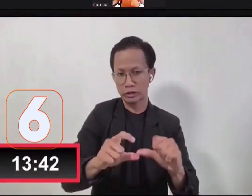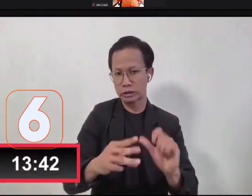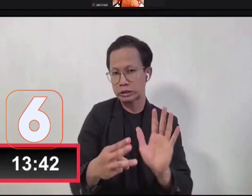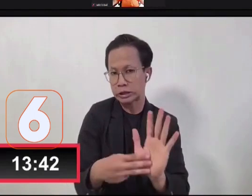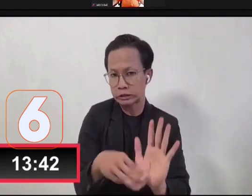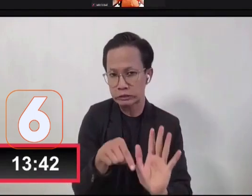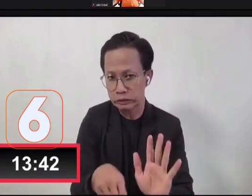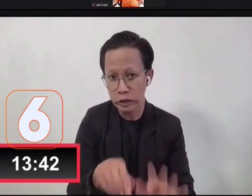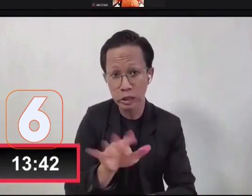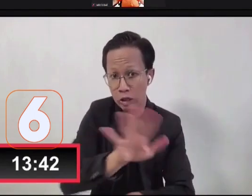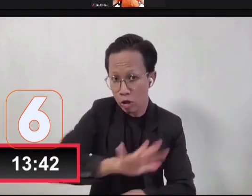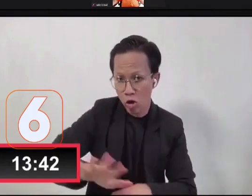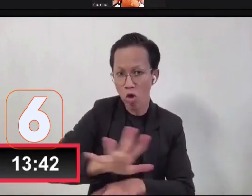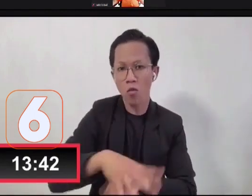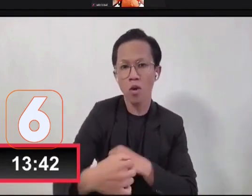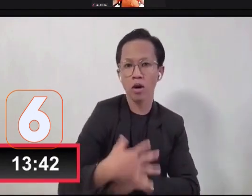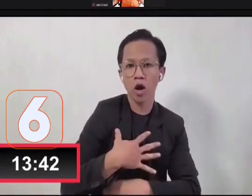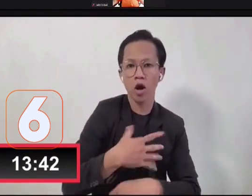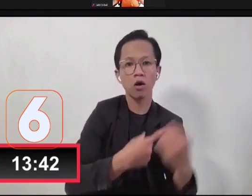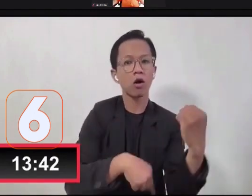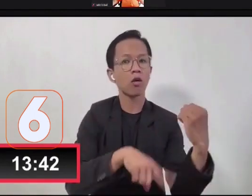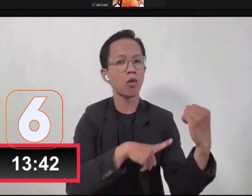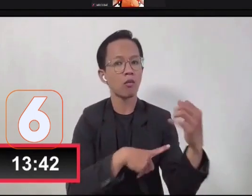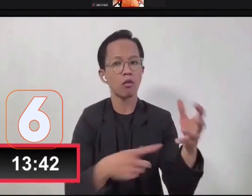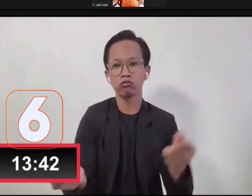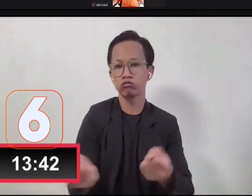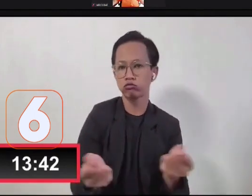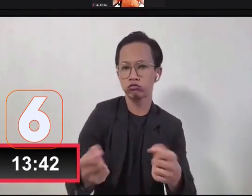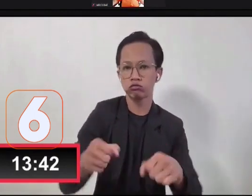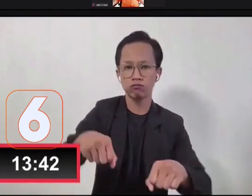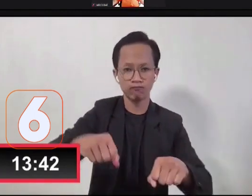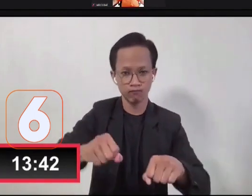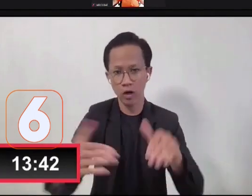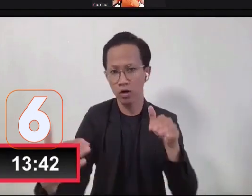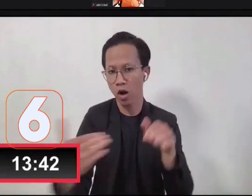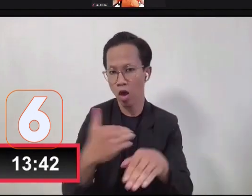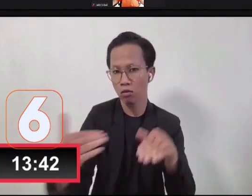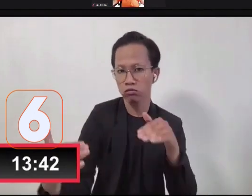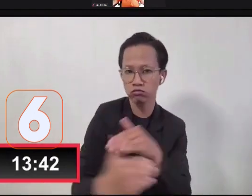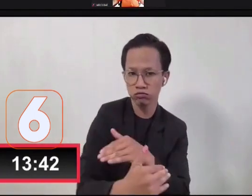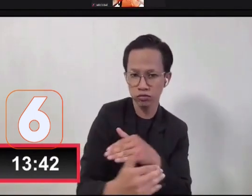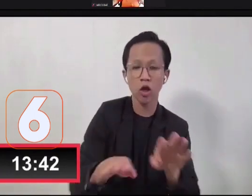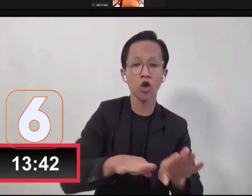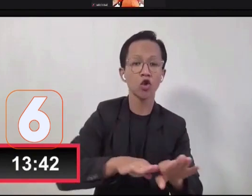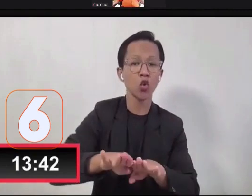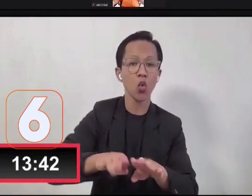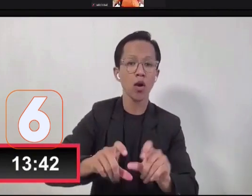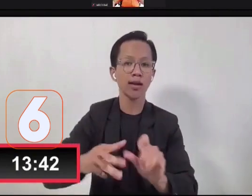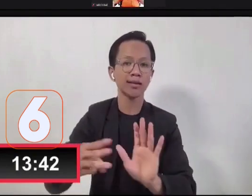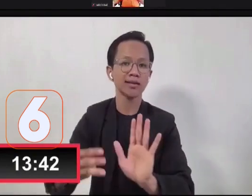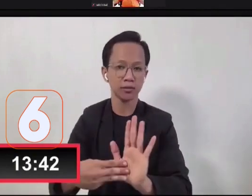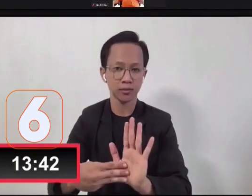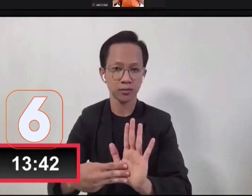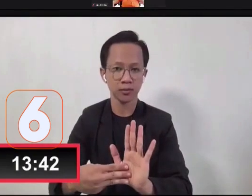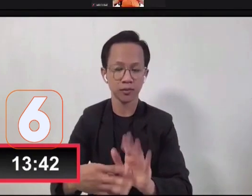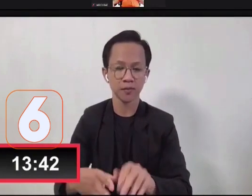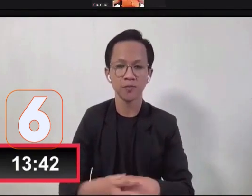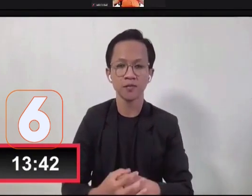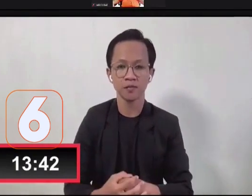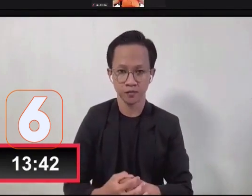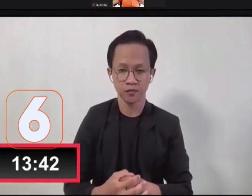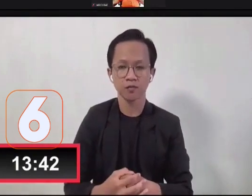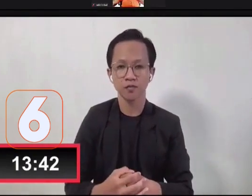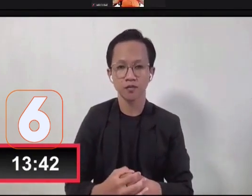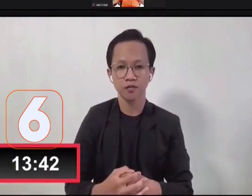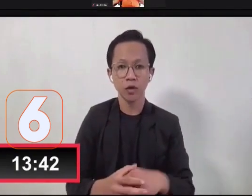kemampuan pengemudi mengemudikan kendaraan bermotor dan berlintas di jalan sesuai dengan jenis tim yang dimilikinya terlebih dalam rentang